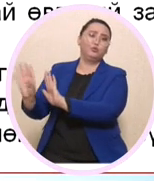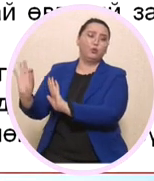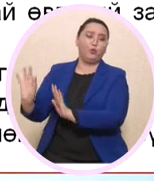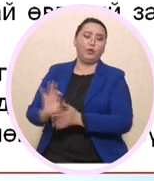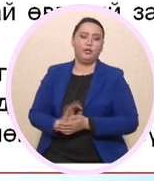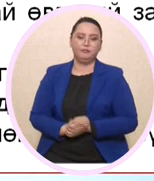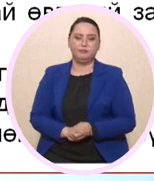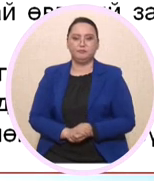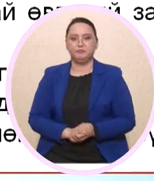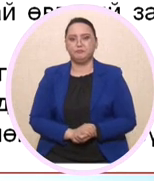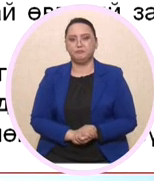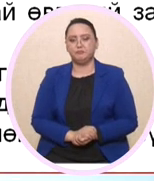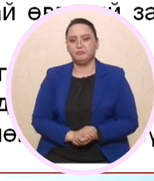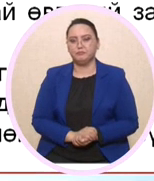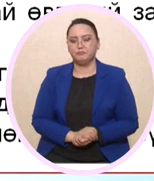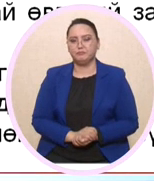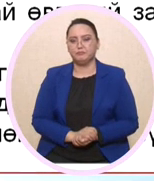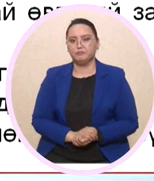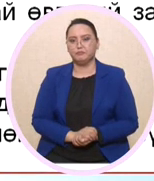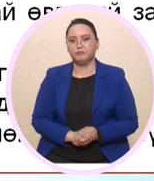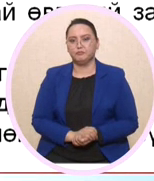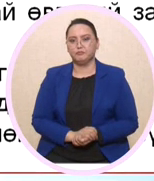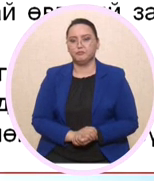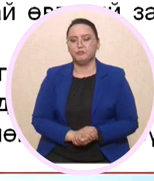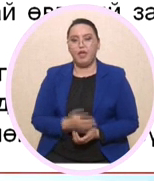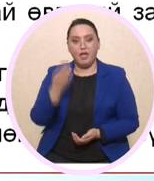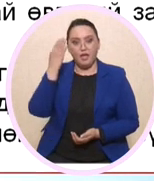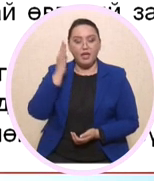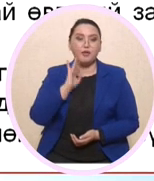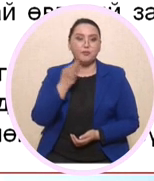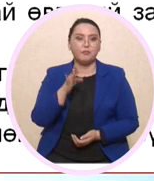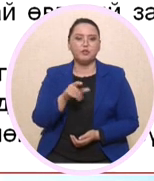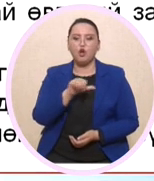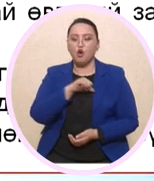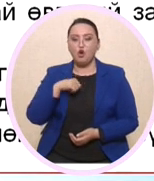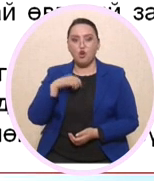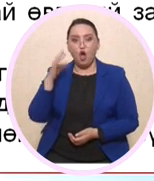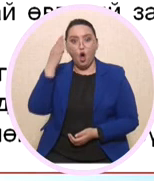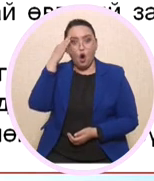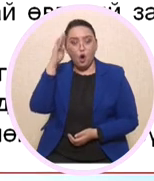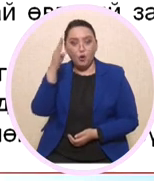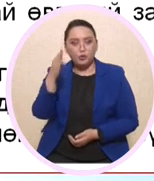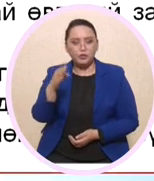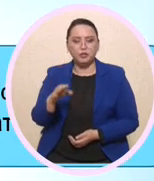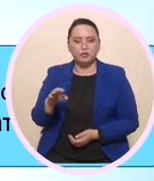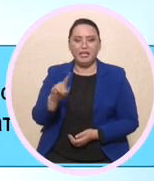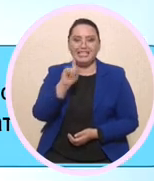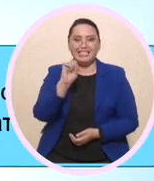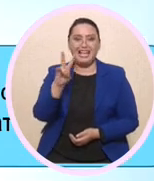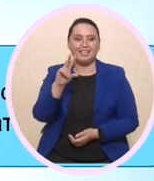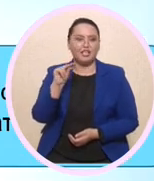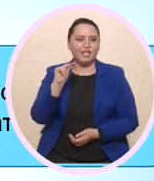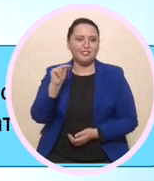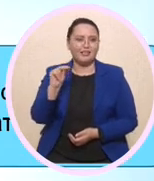хувьд энэ үгээр өвгнөө өвгнийхөө зан чанарыг бас тодорхойлж штэ хүүхдүүд. Гол дүрх